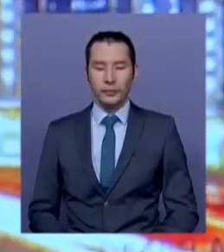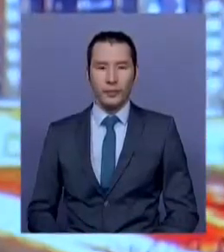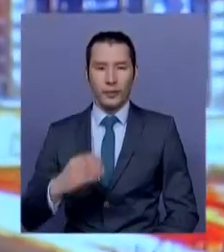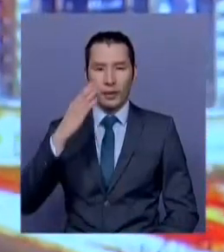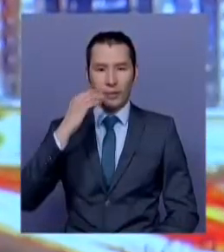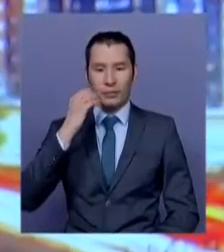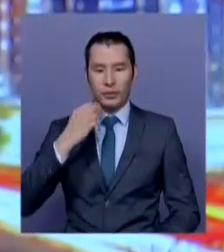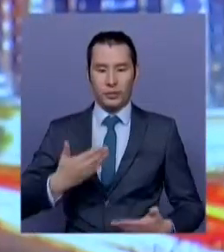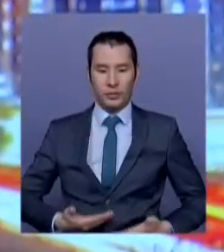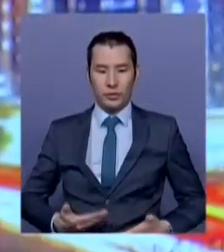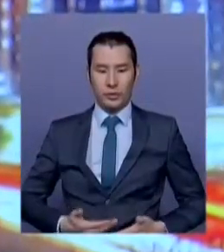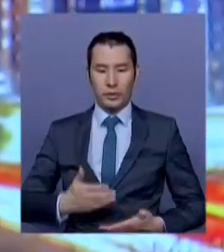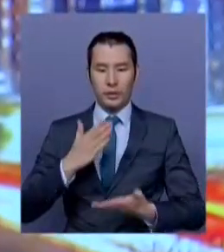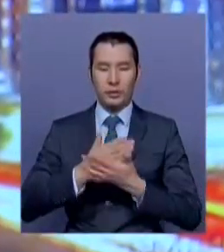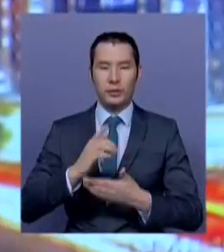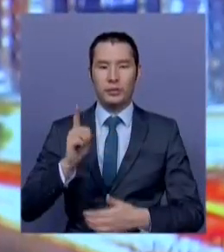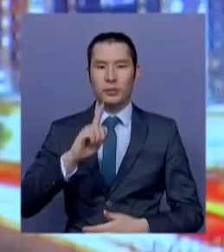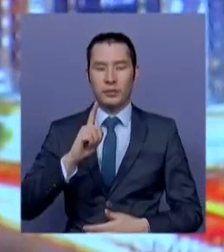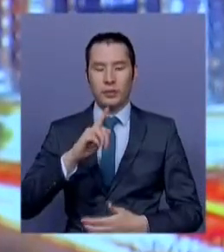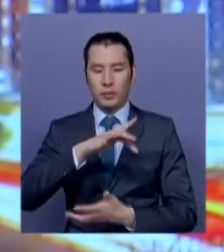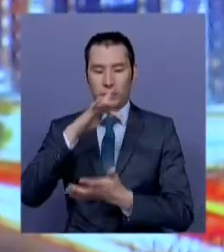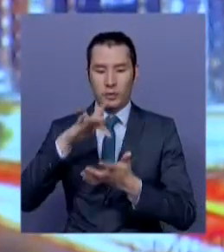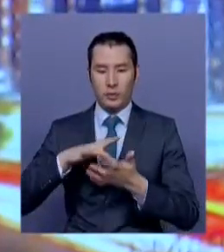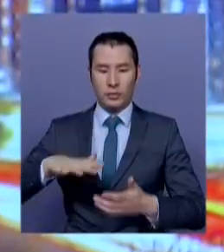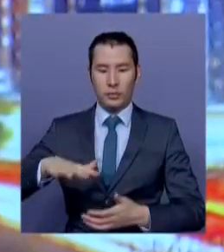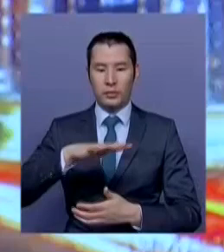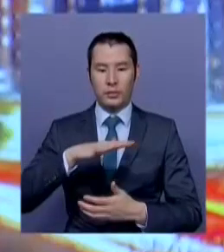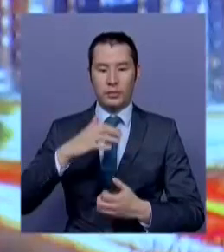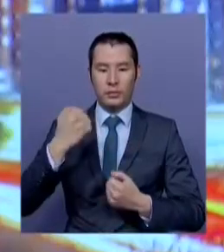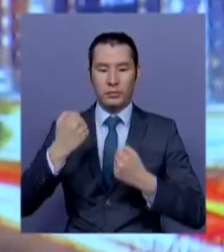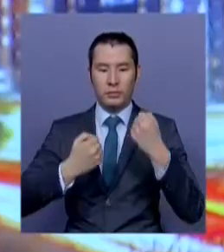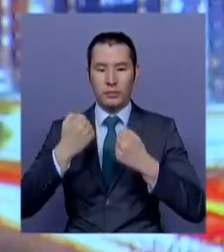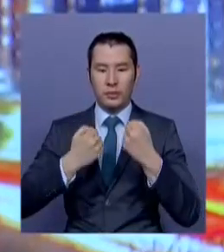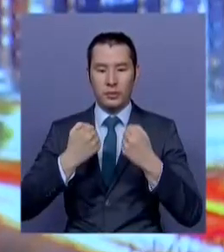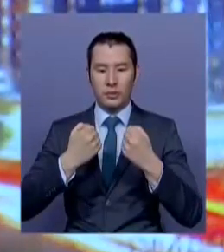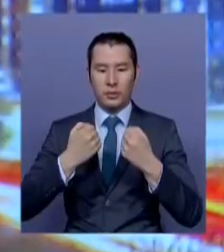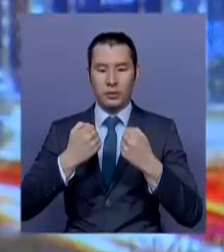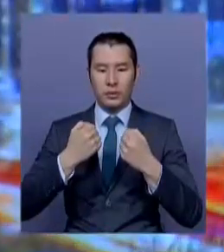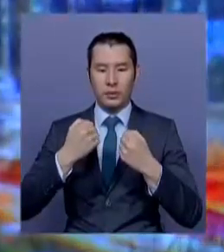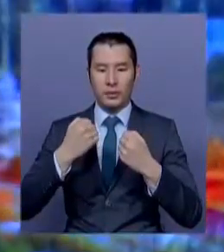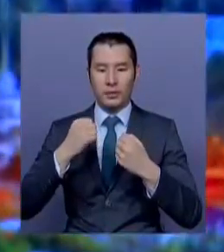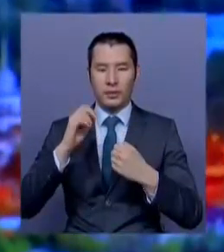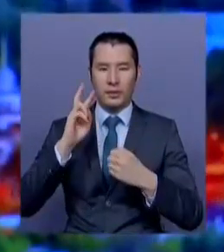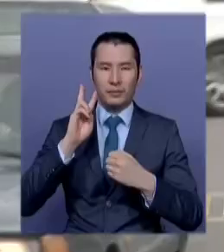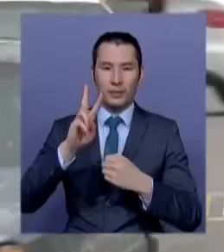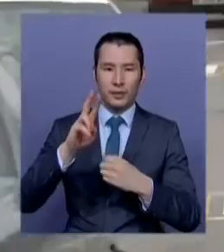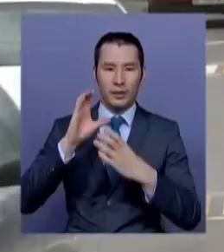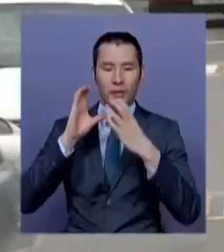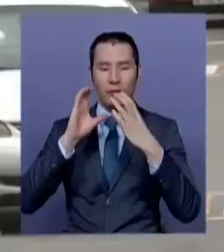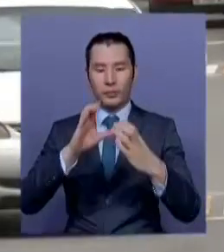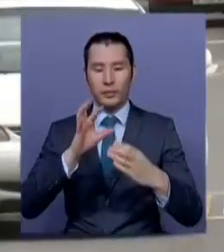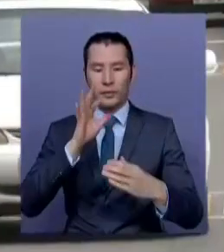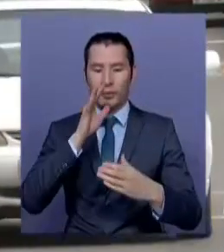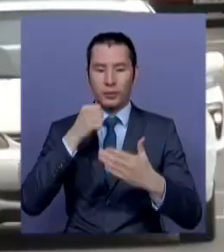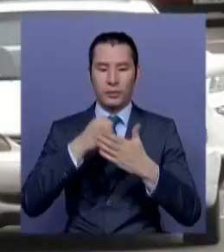Алматылықтарға ақжолтай ақпар. Бүгіннен бастап қаладағы қоғамдық көліктердің жұмыс уақыты кешкі 9-ға дейін ұзартылды. Енді автобустар